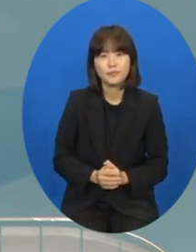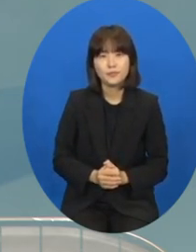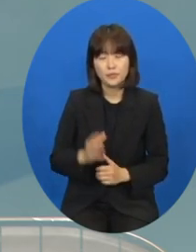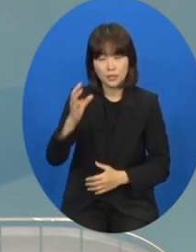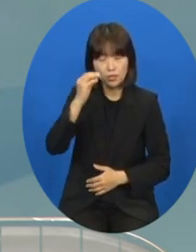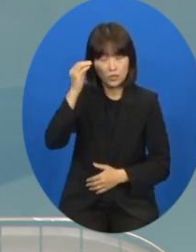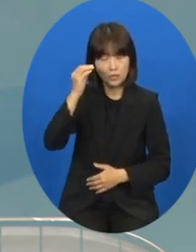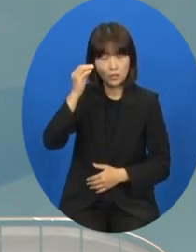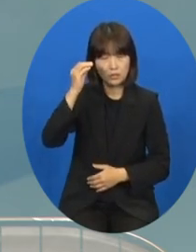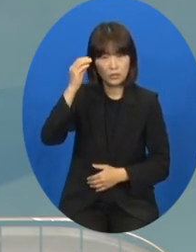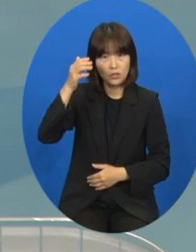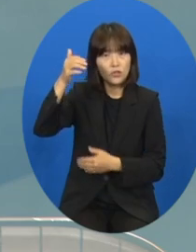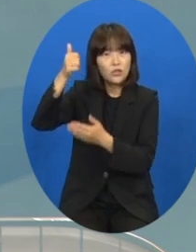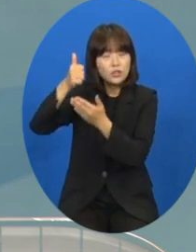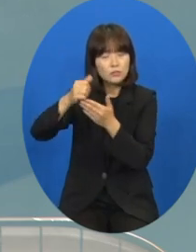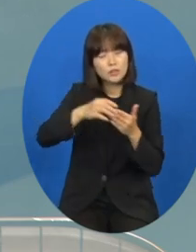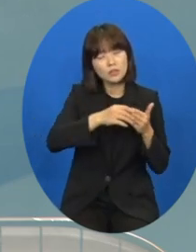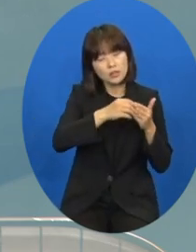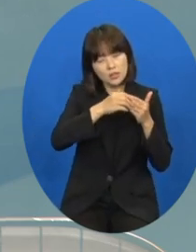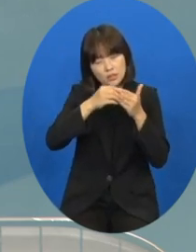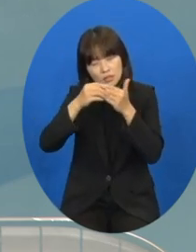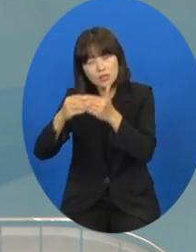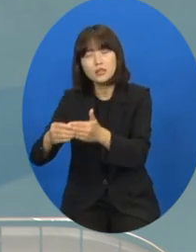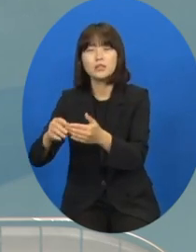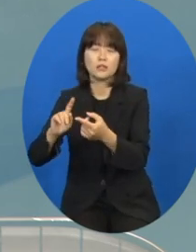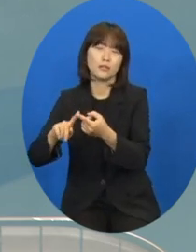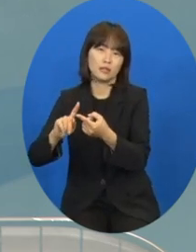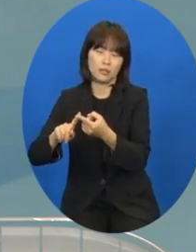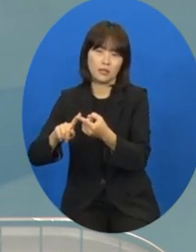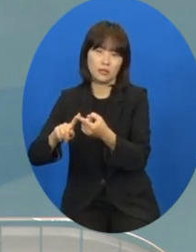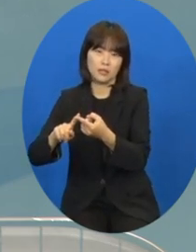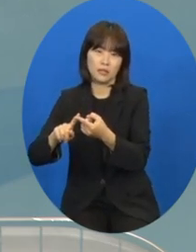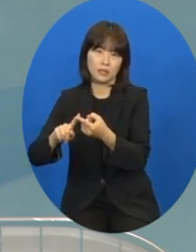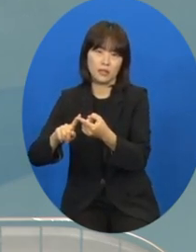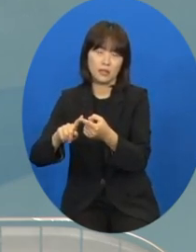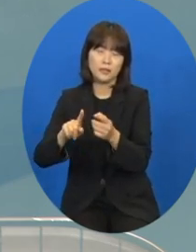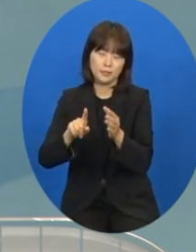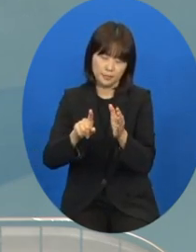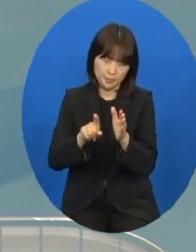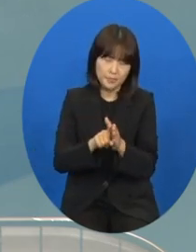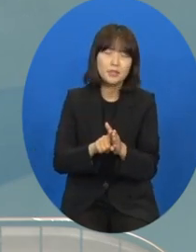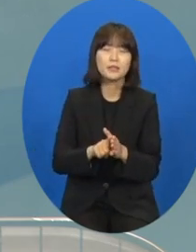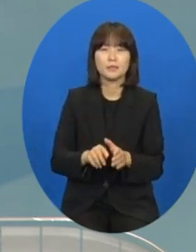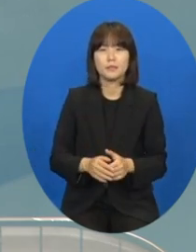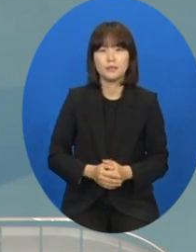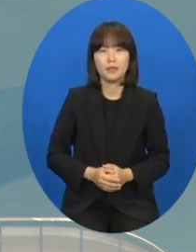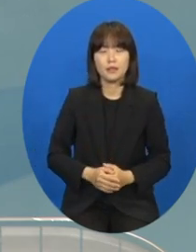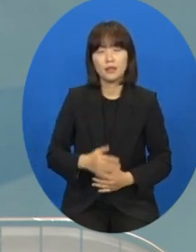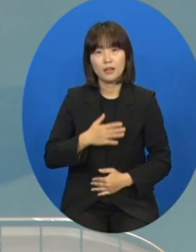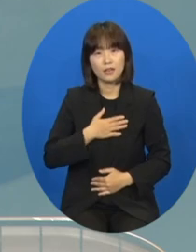성령께서 여러분들을 그리 이끄시고 계신 것을 정말 믿습니다. 저는